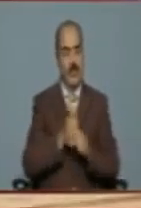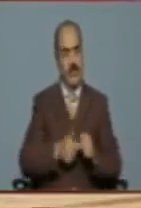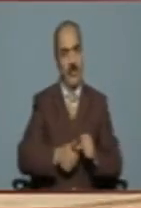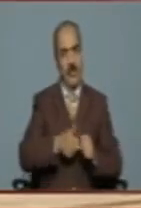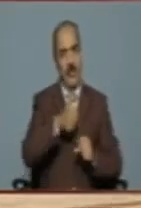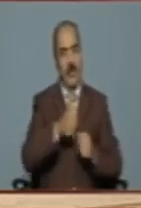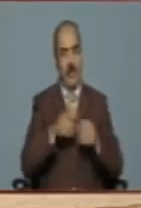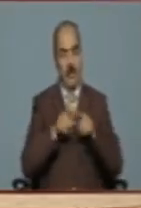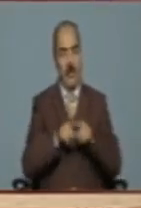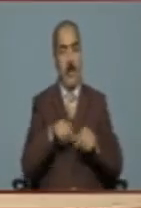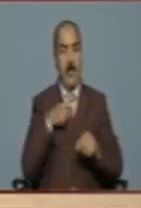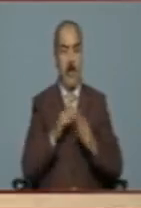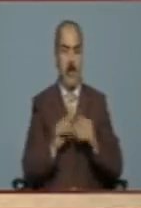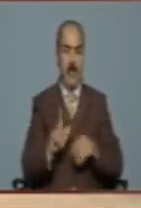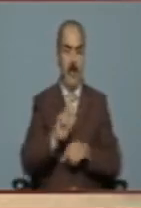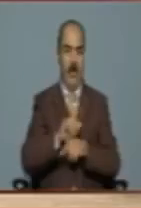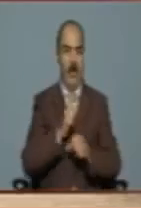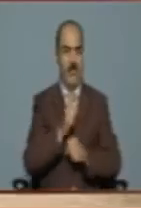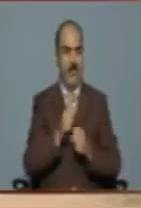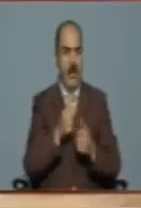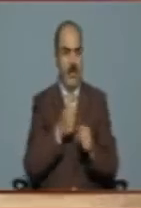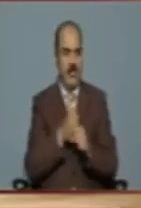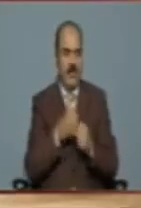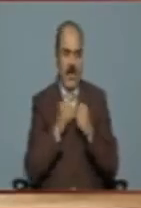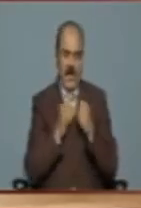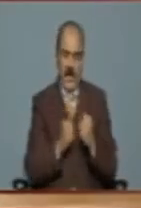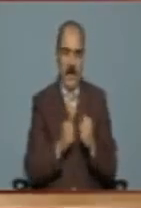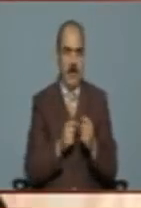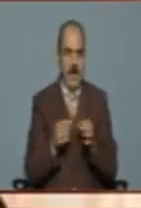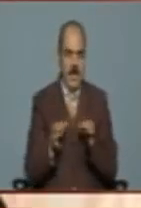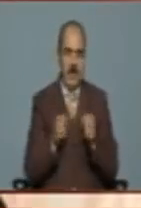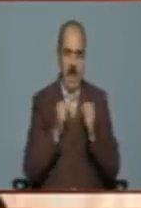للرئيس القادم في هذه المرحلة الدقيقة من عمر الوطن.